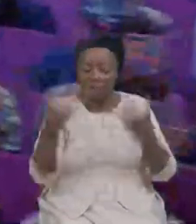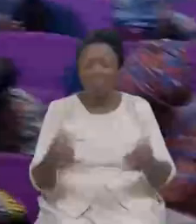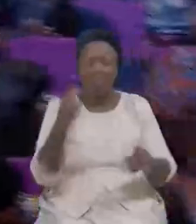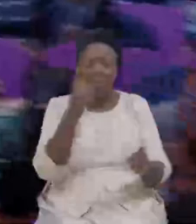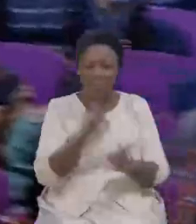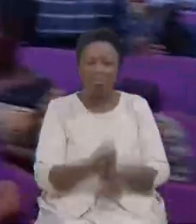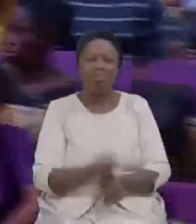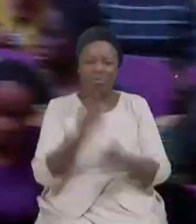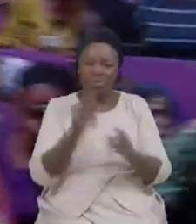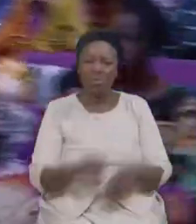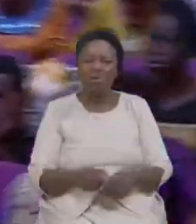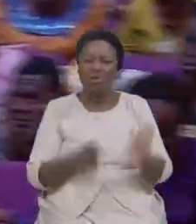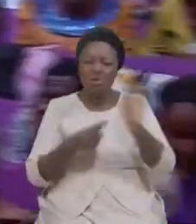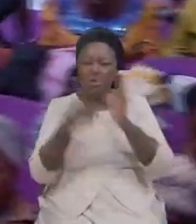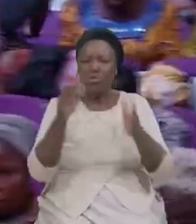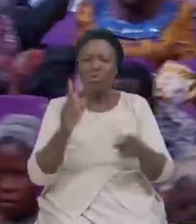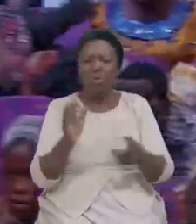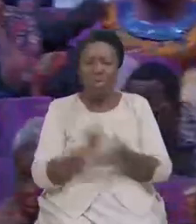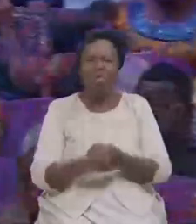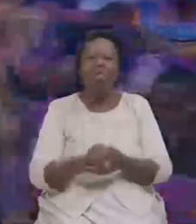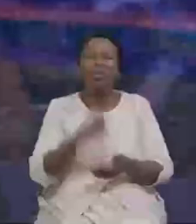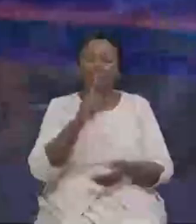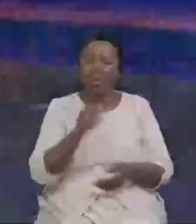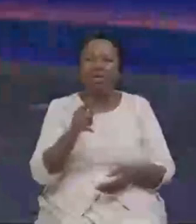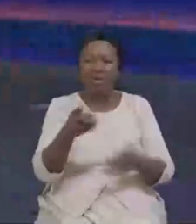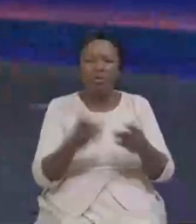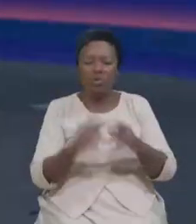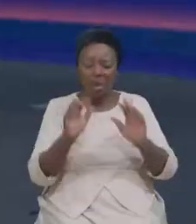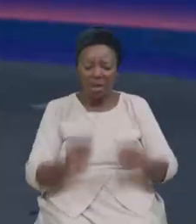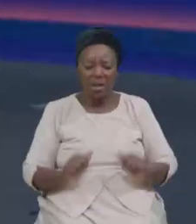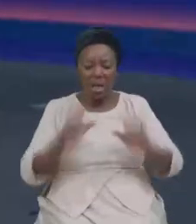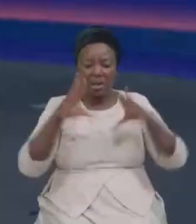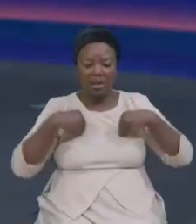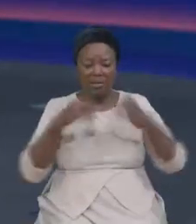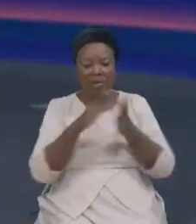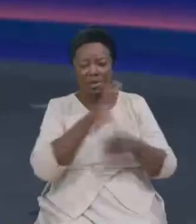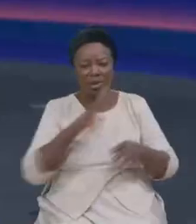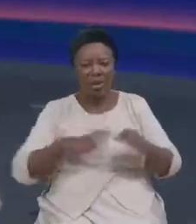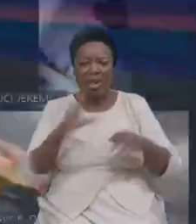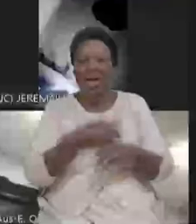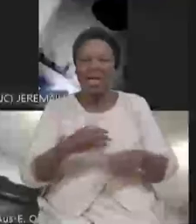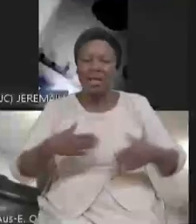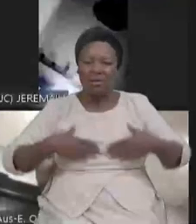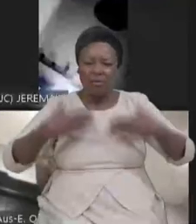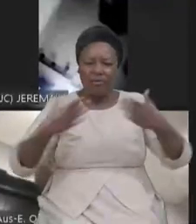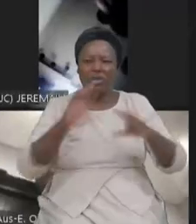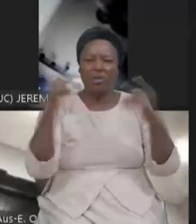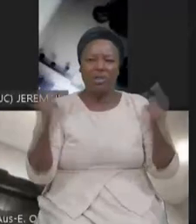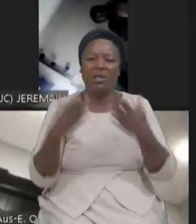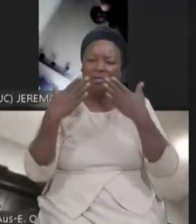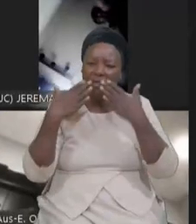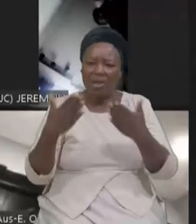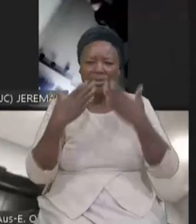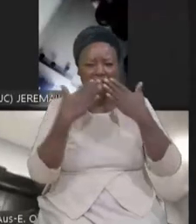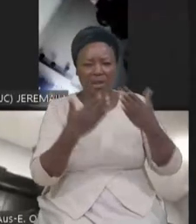télévision, à la radio, en ligne. Voici le moment pour ton salut et ton pardon et la libération pour toi. Merci, que Dieu te bénisse là-bas, que Dieu